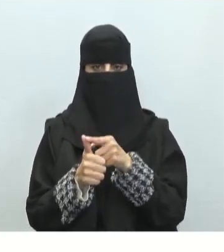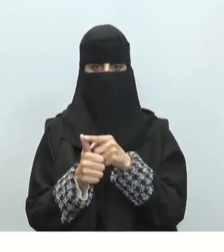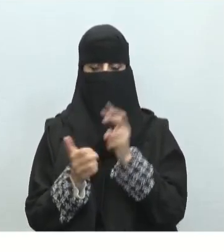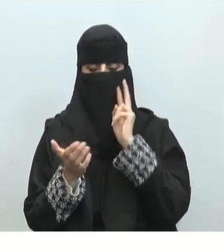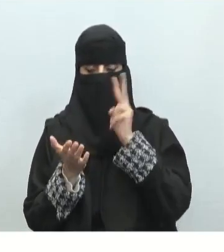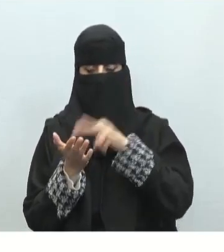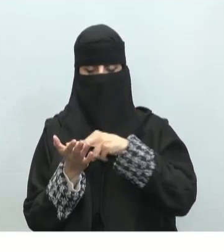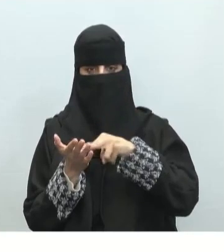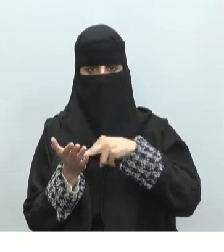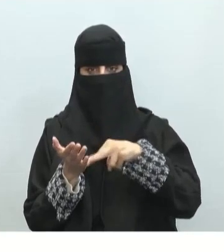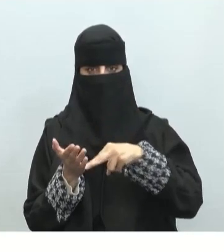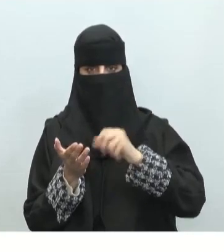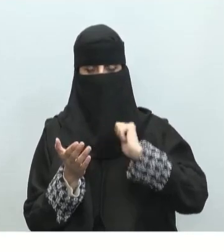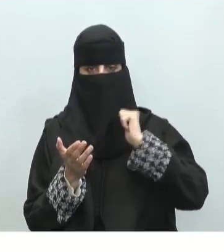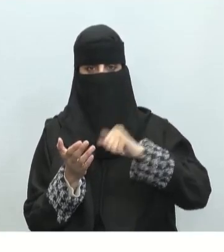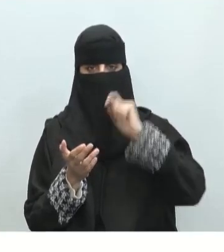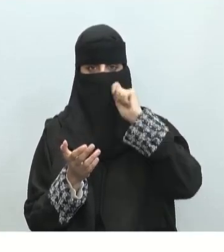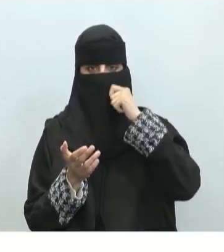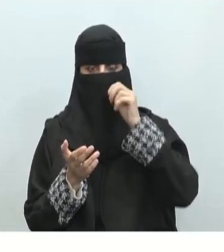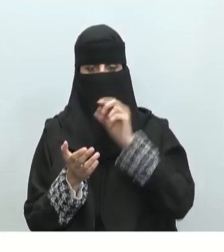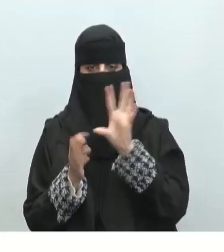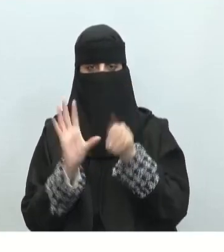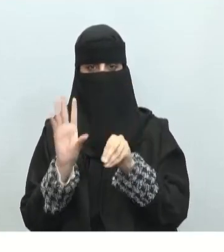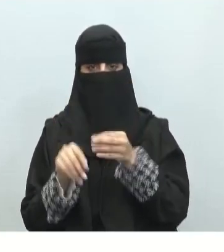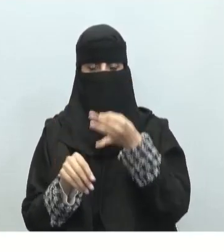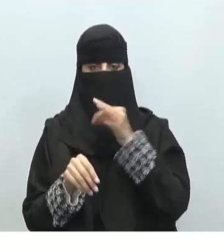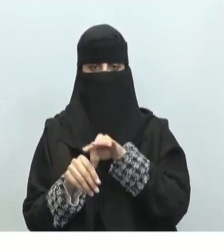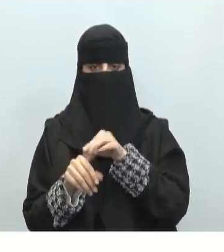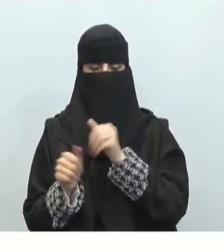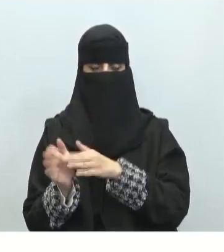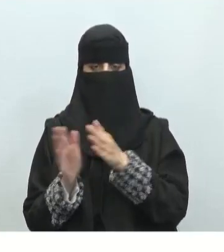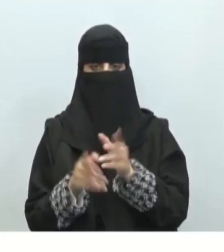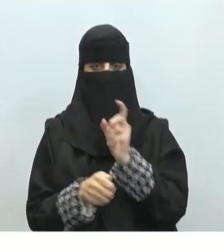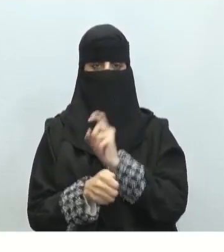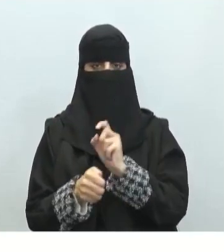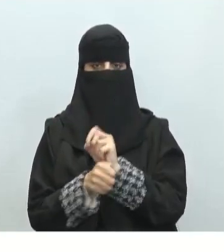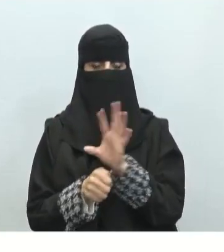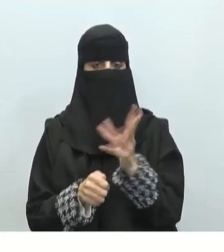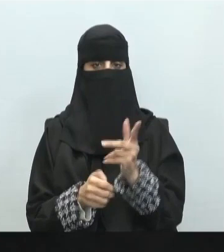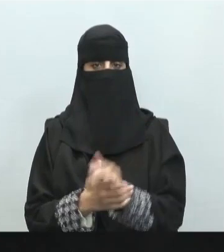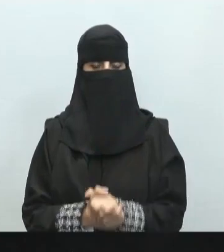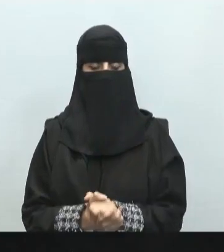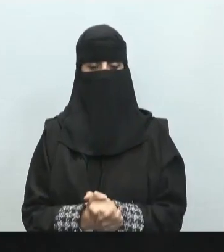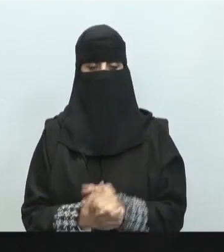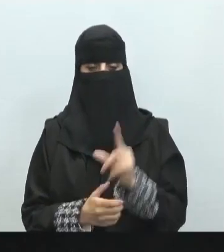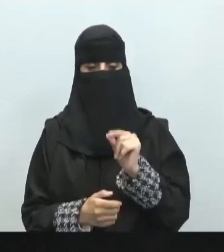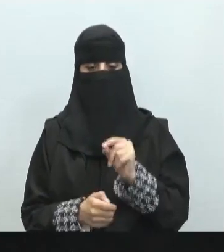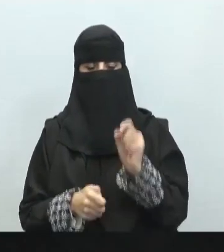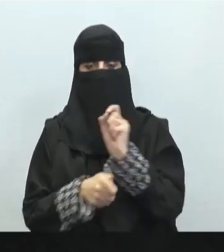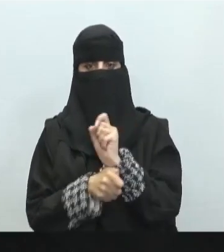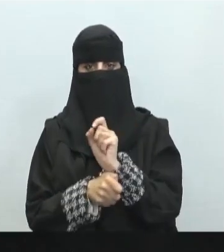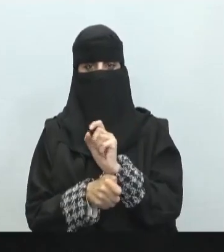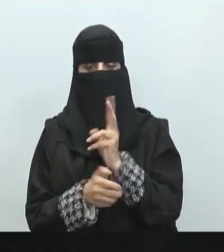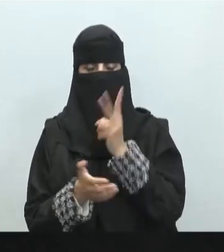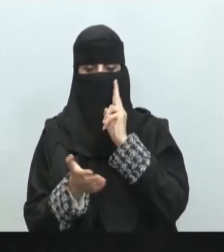مفيده يقرا التلميذ قصه مفيده الفعل احسنتم